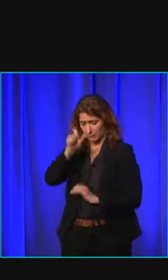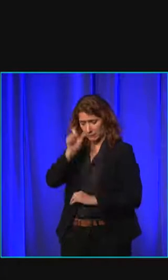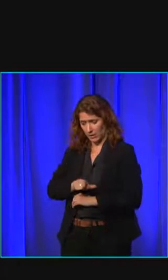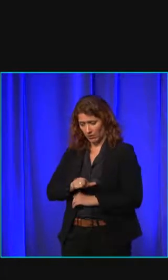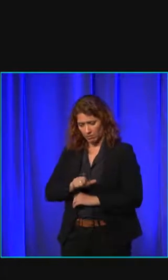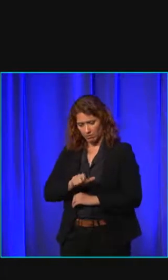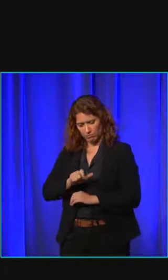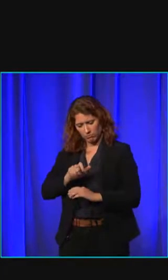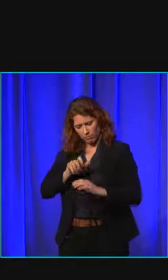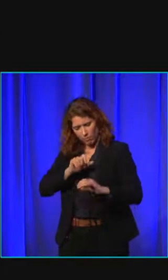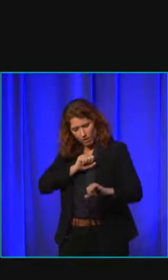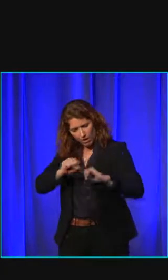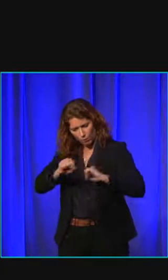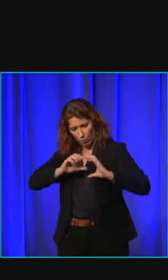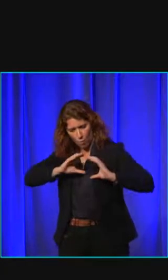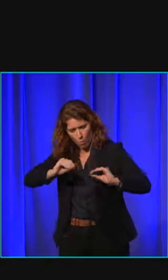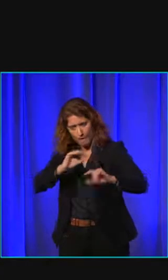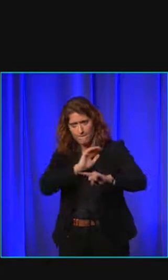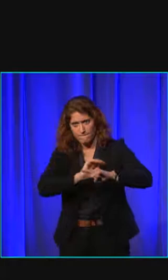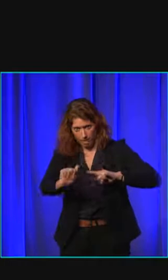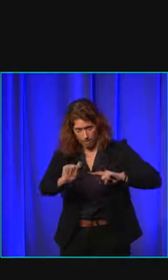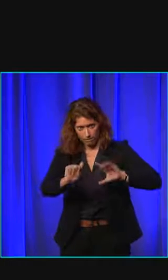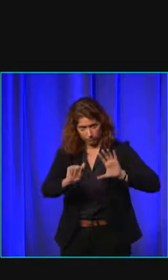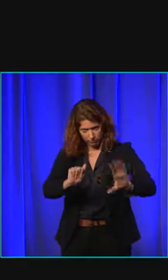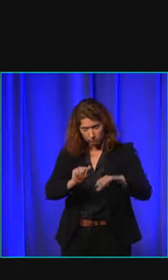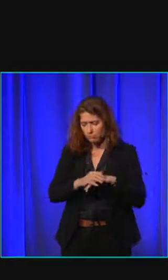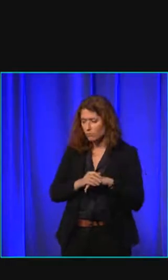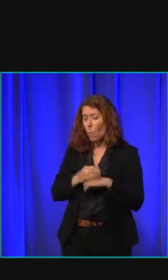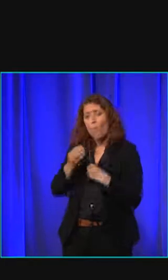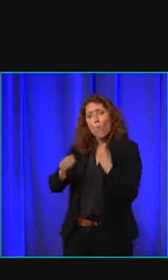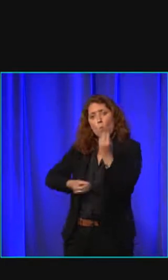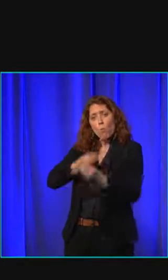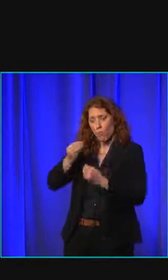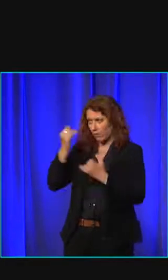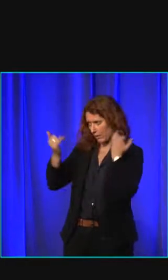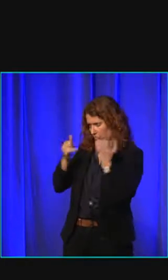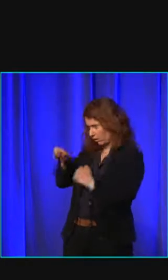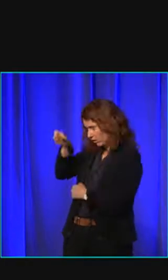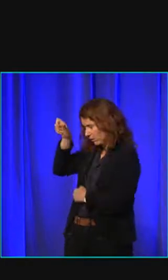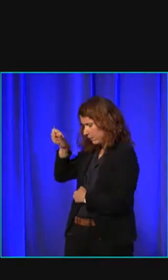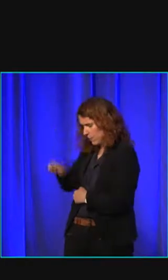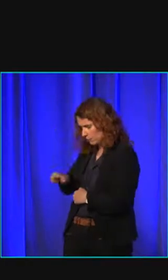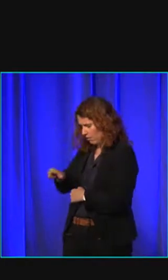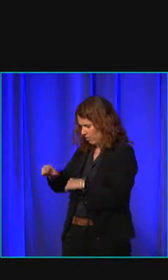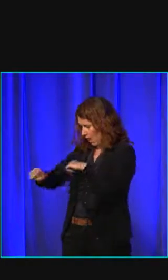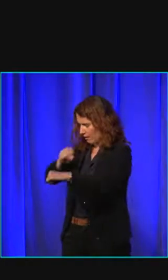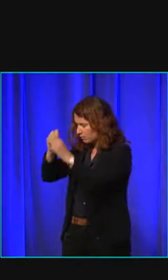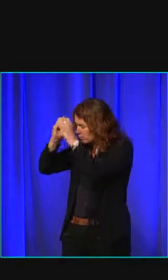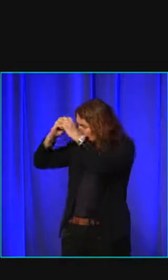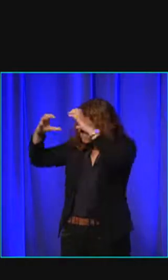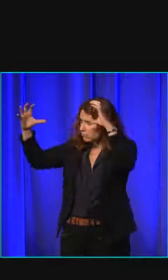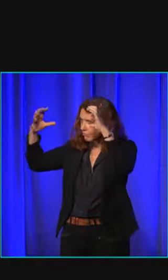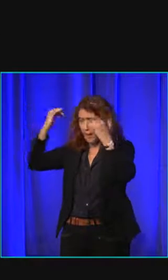exécute réellement une action, et lorsque l'individu simule une action, c'est-à-dire dans le cas